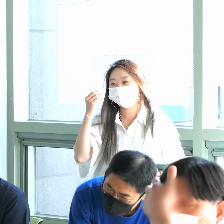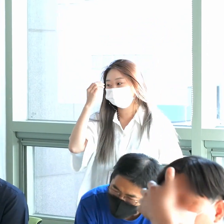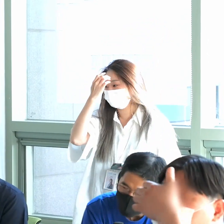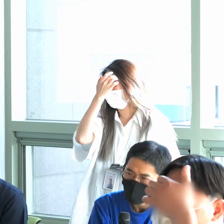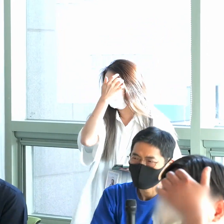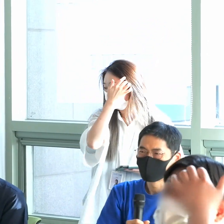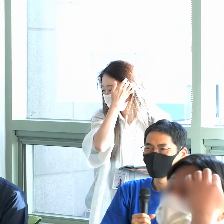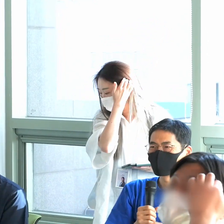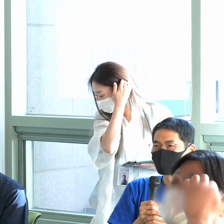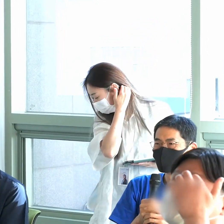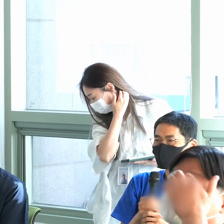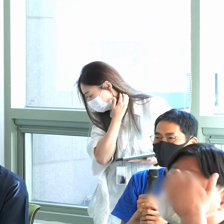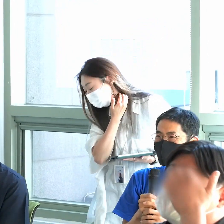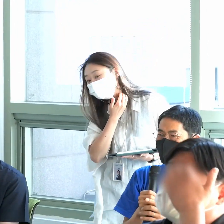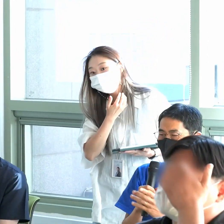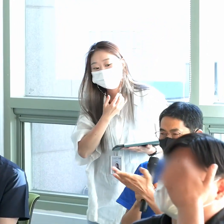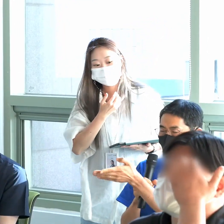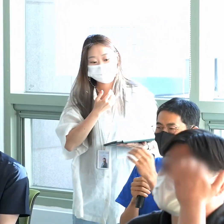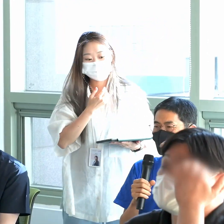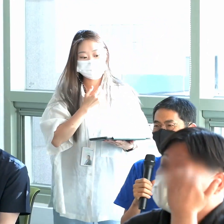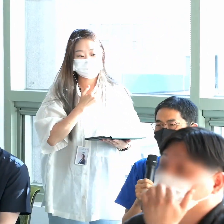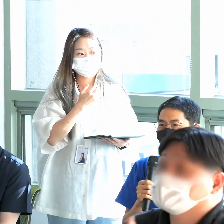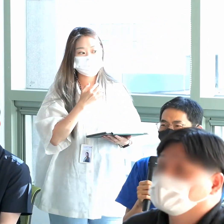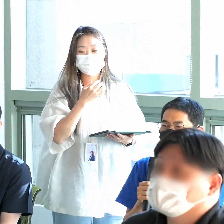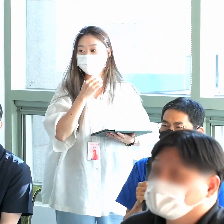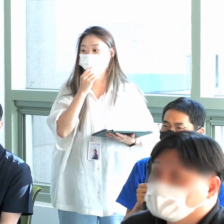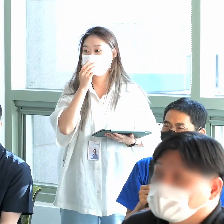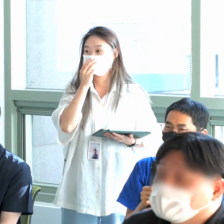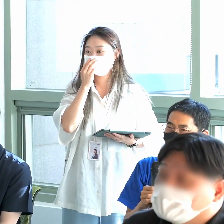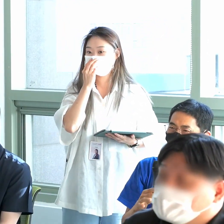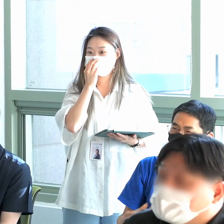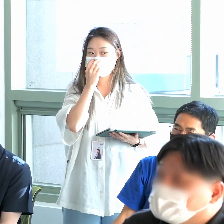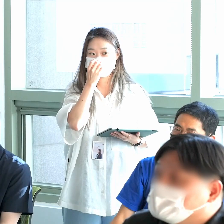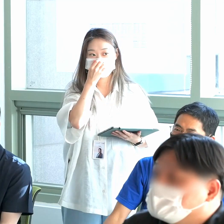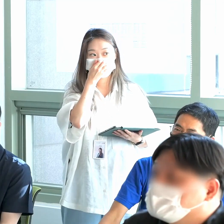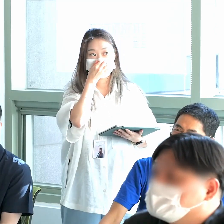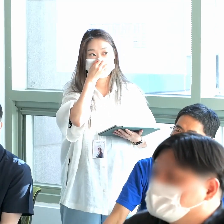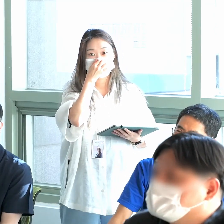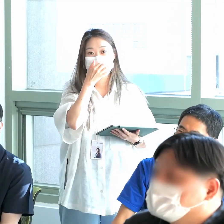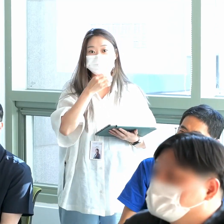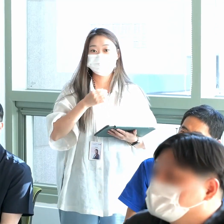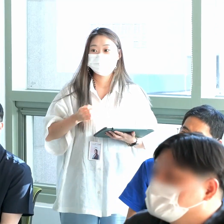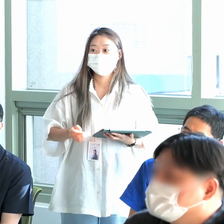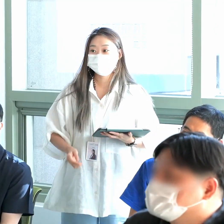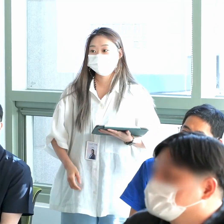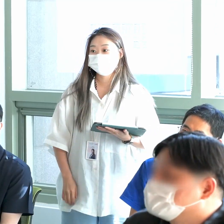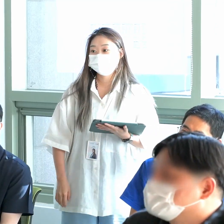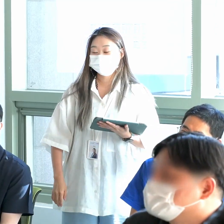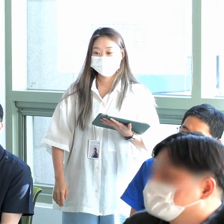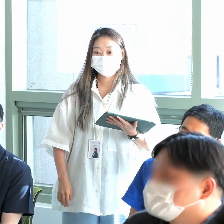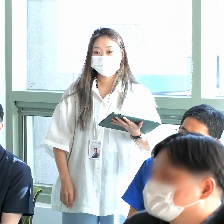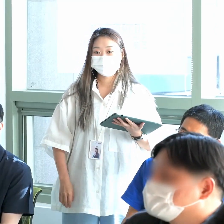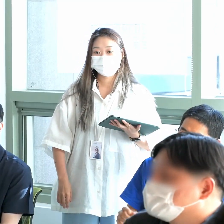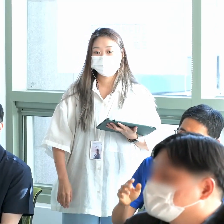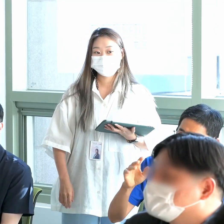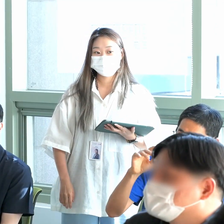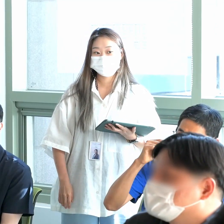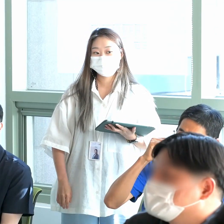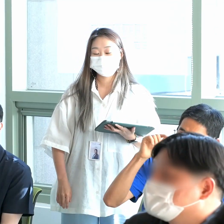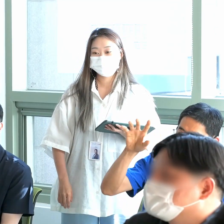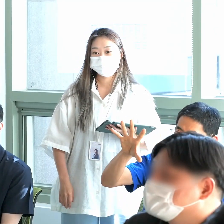네, 한 질문이 있는데 사실 유성민 선생님의 좀 비슷한 질문이 될 수 있겠는데